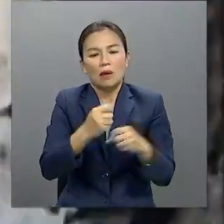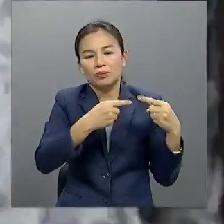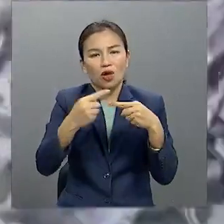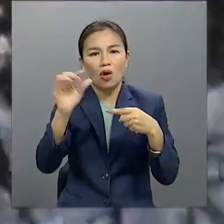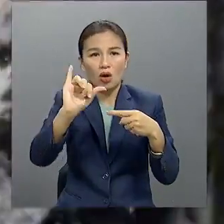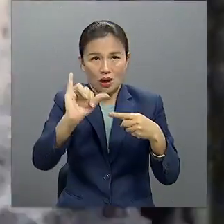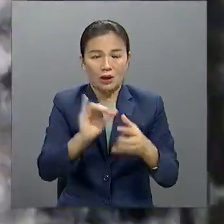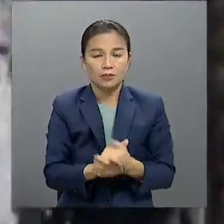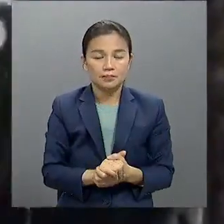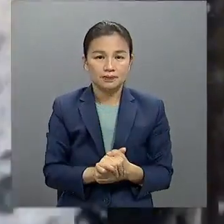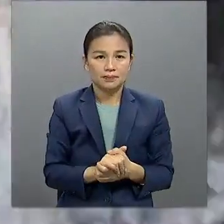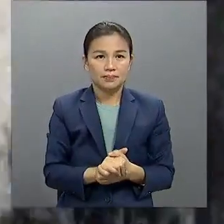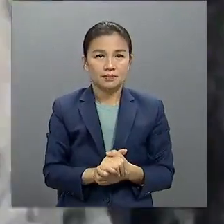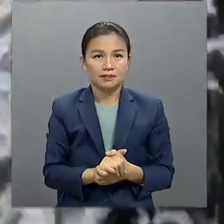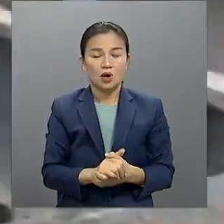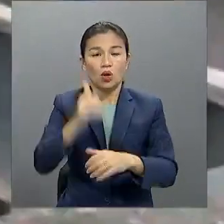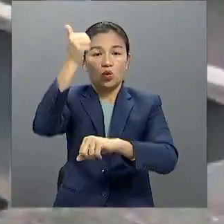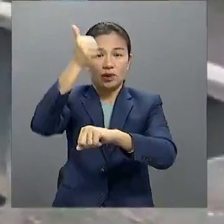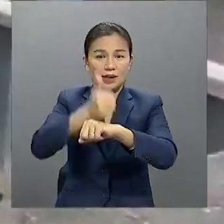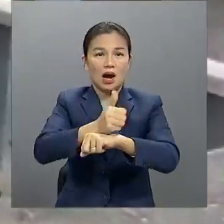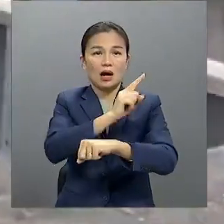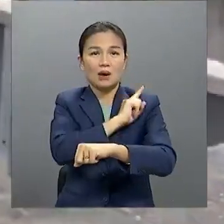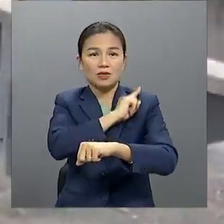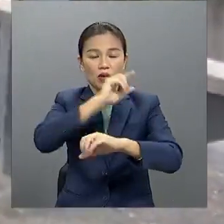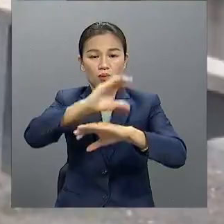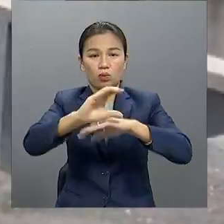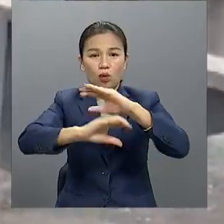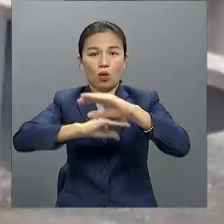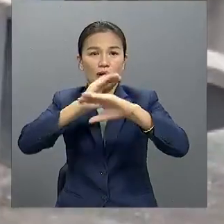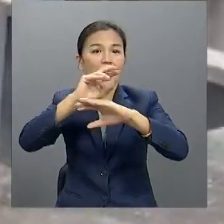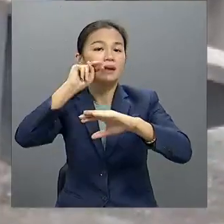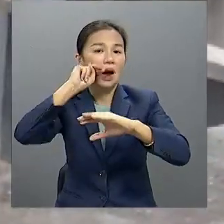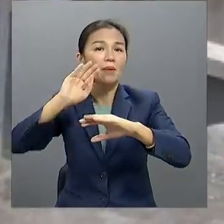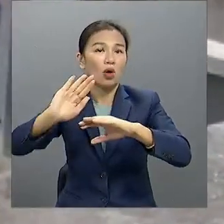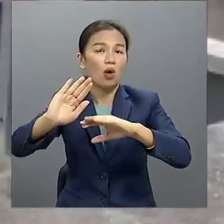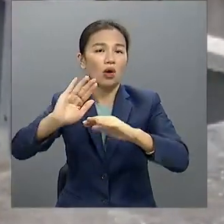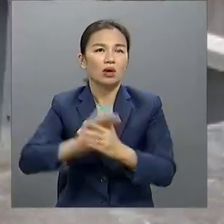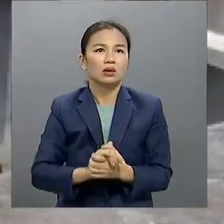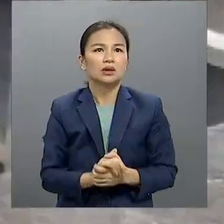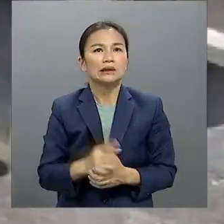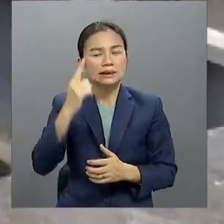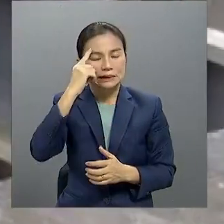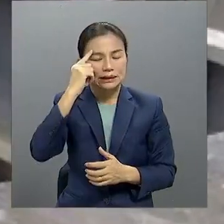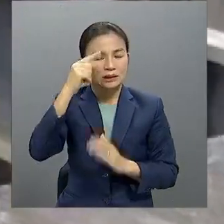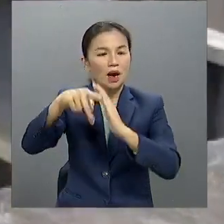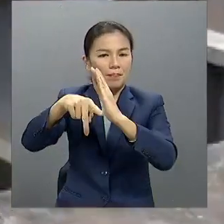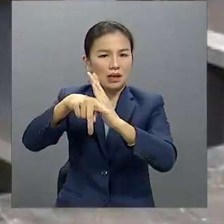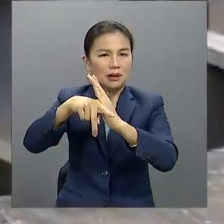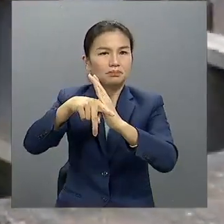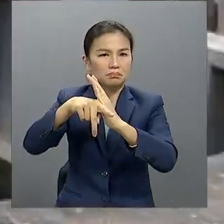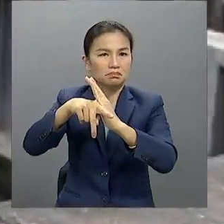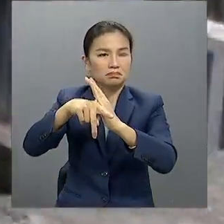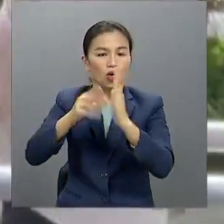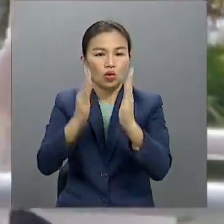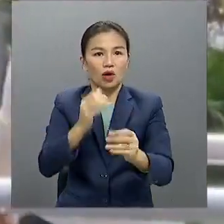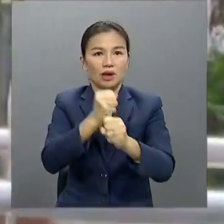ณานุรักษ์ค่ะหัวหน้าฝ่ายช่างกลโครงการชลประทานสมุทรสาครก็บอกว่าไม่น่าจะเกินวันพฤหัสบดีนี้ล่ะเดี๋ยวเจ้าหน้าที่จะมาซ่อมแซม